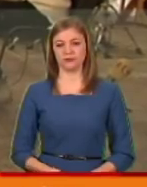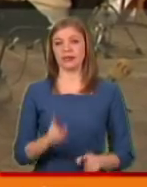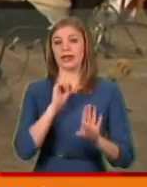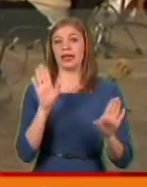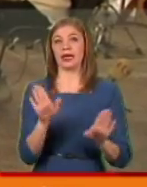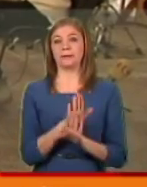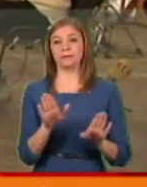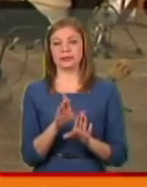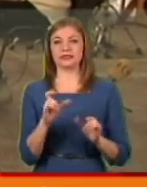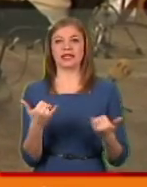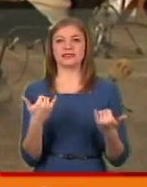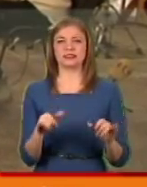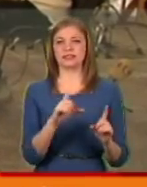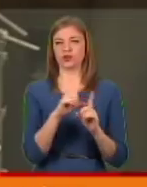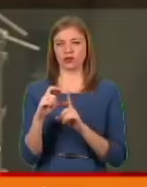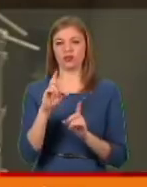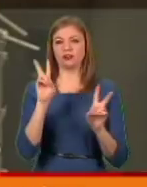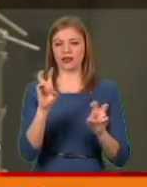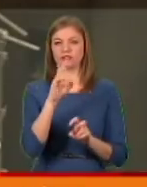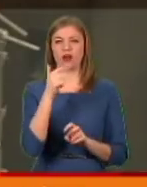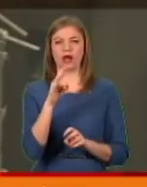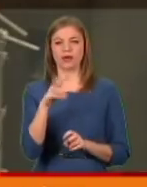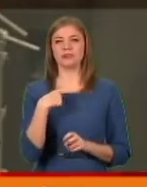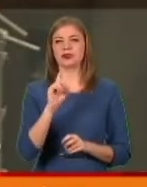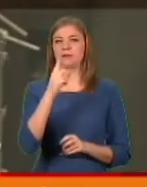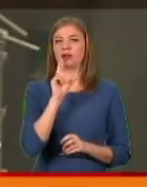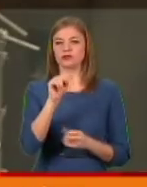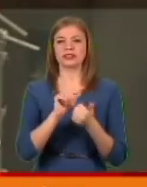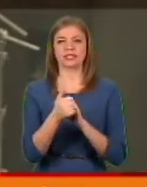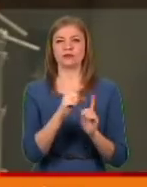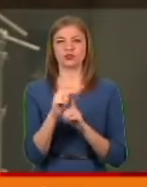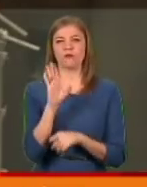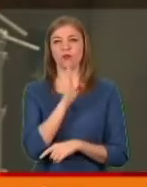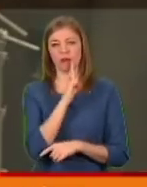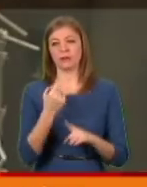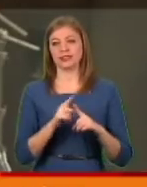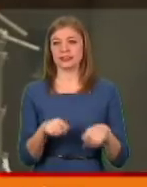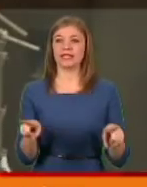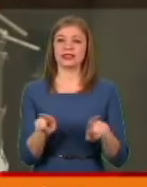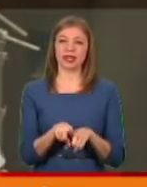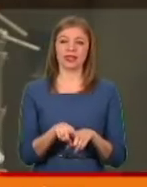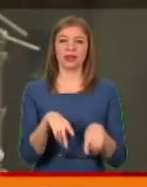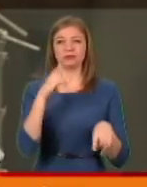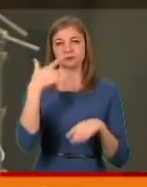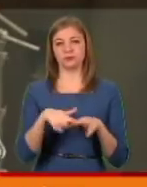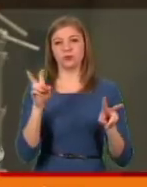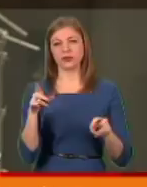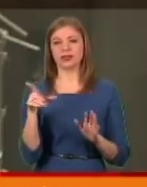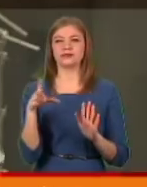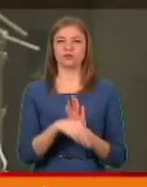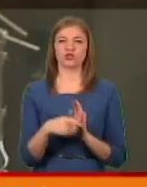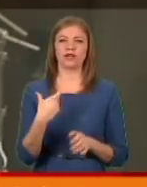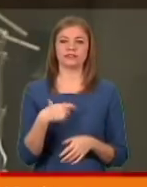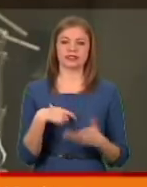Пісня з дивною назвою «Нганга» – це перше слово, яке я вимовив замість слова «мама». Це таке поняття, яке включає в